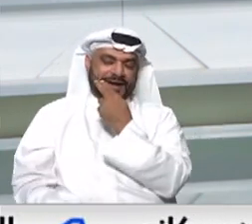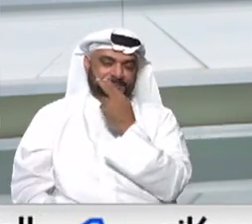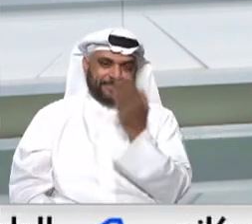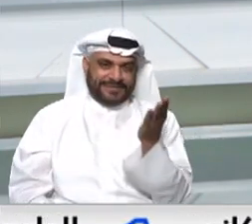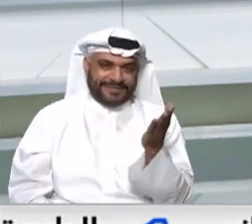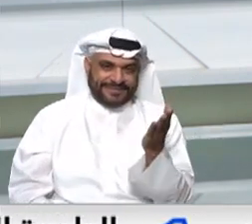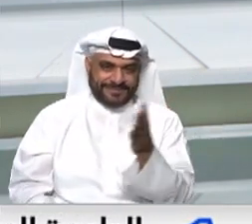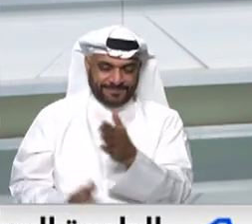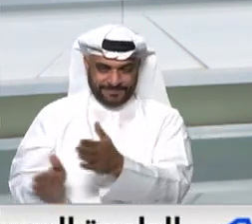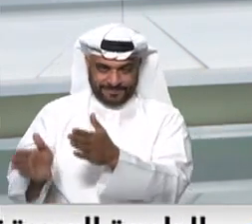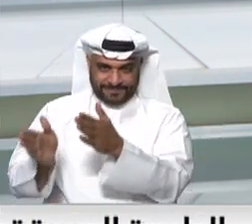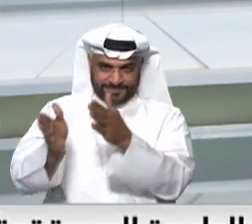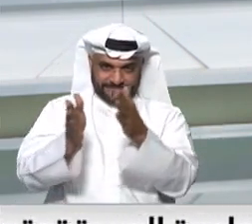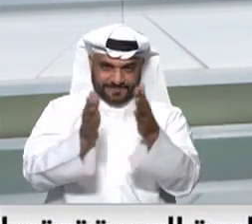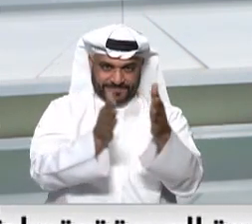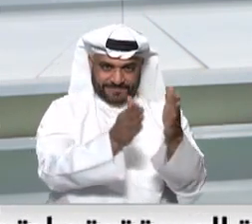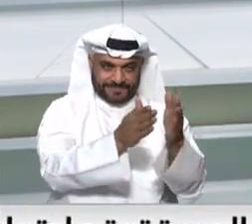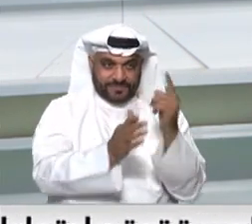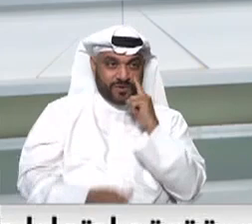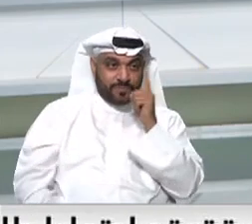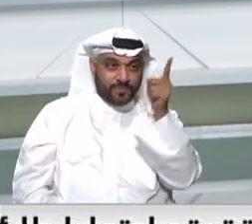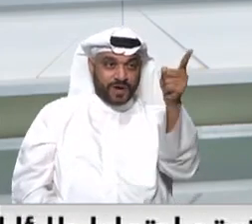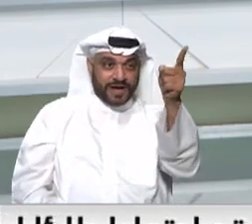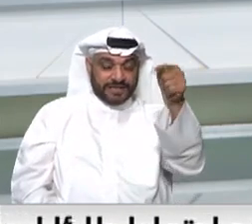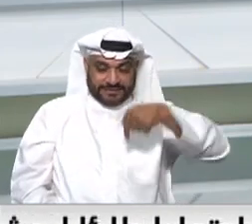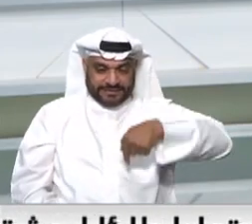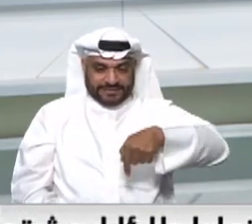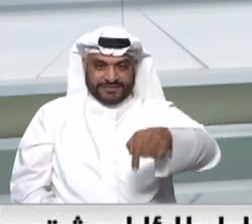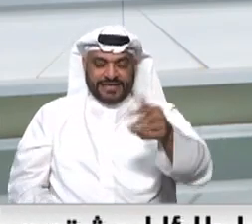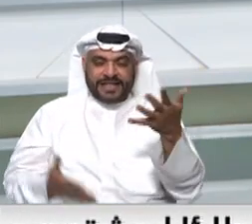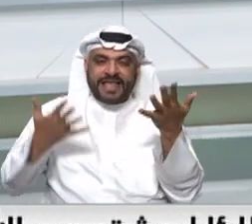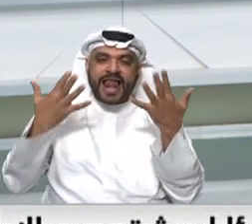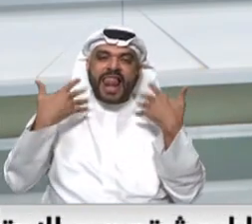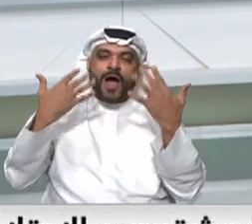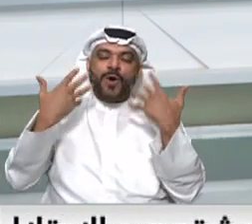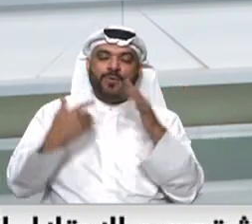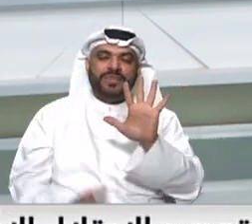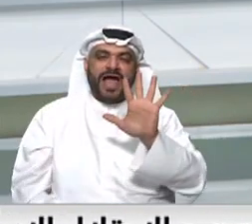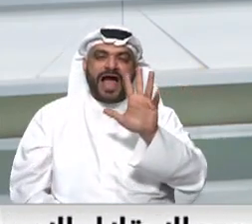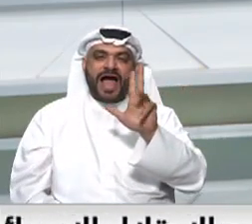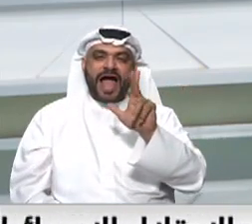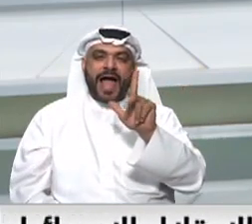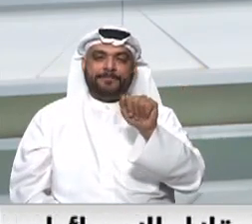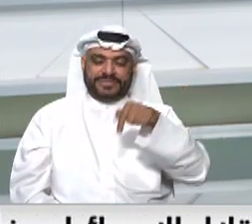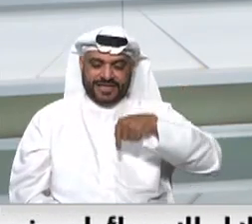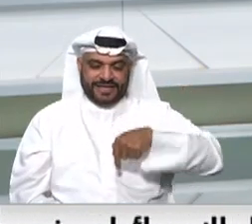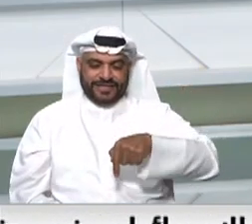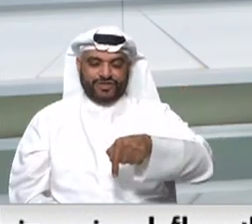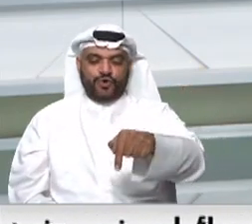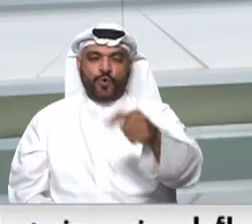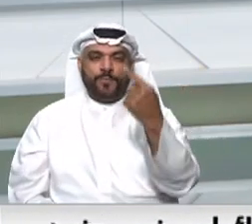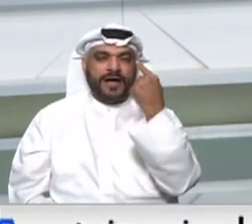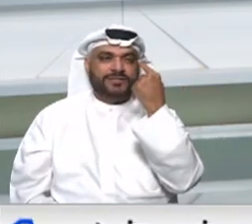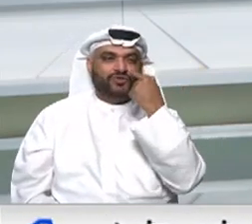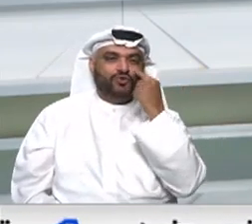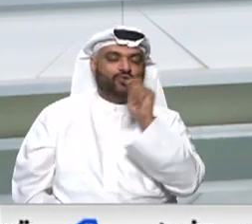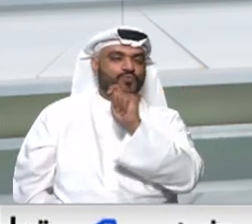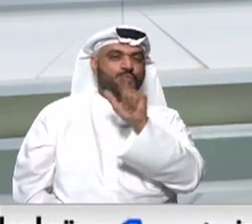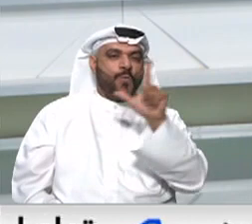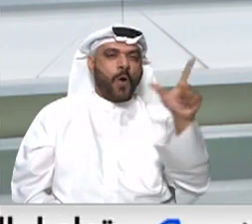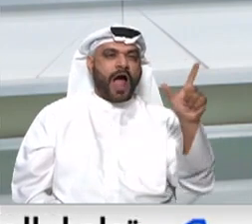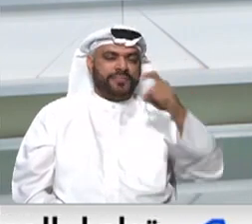دقيقه اما الطقس المتوقع باذن الله خلال الايام الخمسه القادمه طقس الصيفي وهوا الشمالي غربي